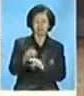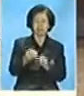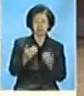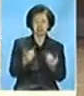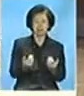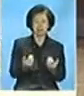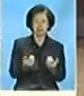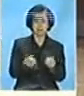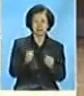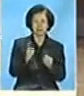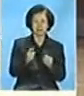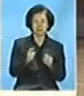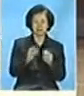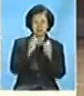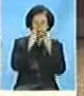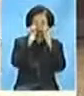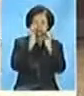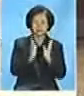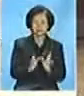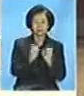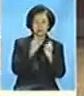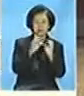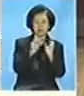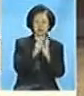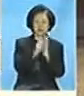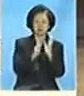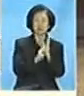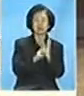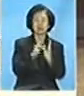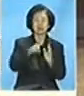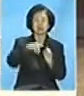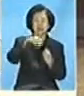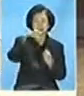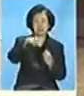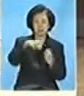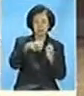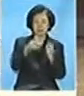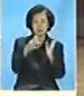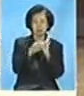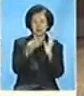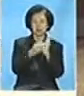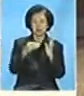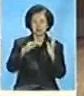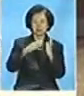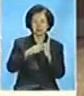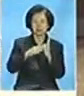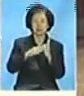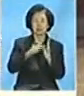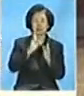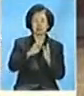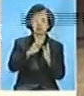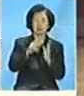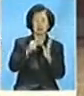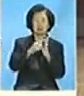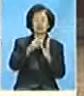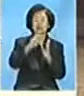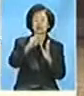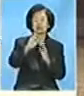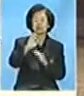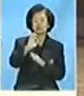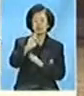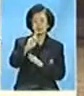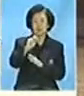จุบันยังเป็นอาจารย์สอนกฎหมายที่สำนักงานสำนักอบรมศึกษากฎหมายแห่งเนติบัณฑิตยสภ